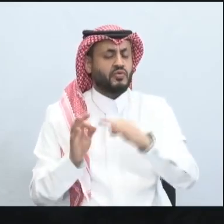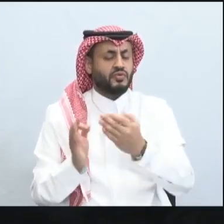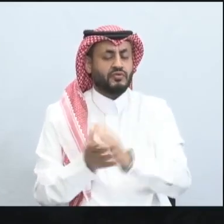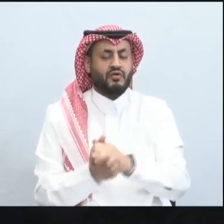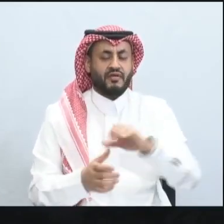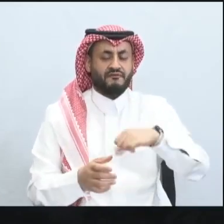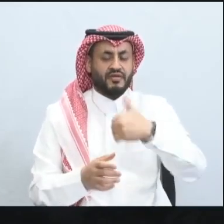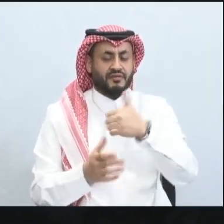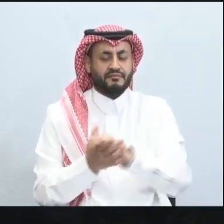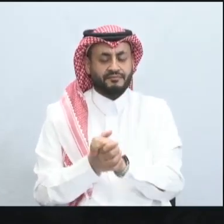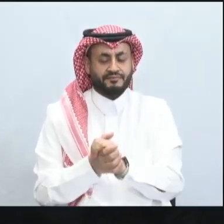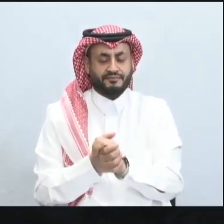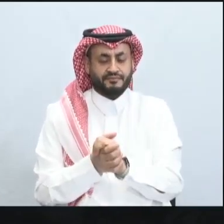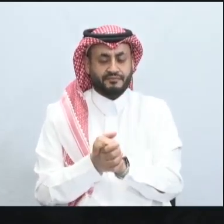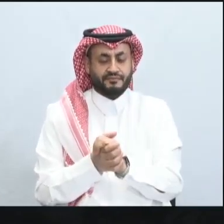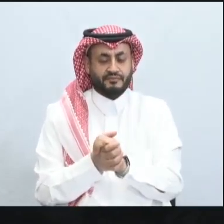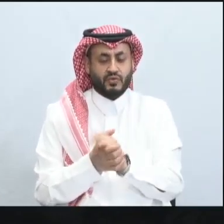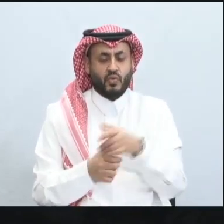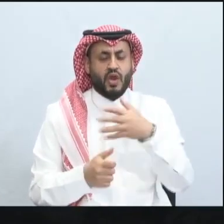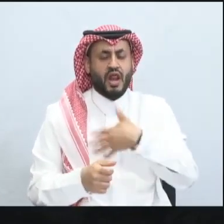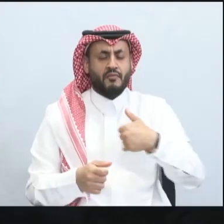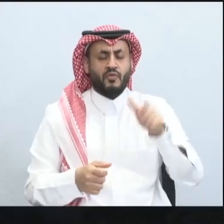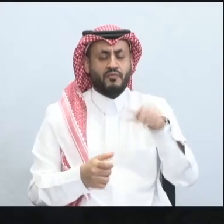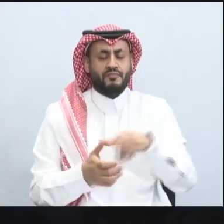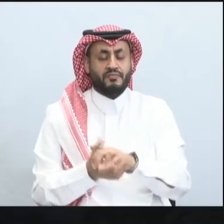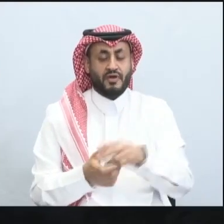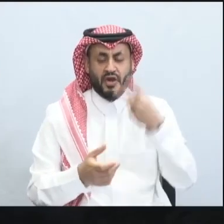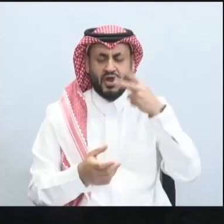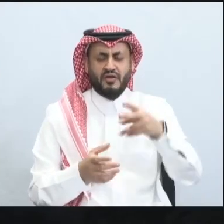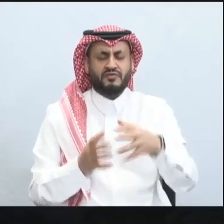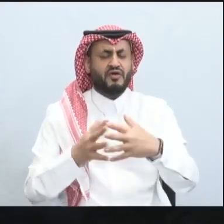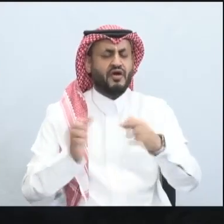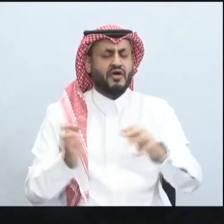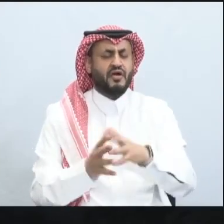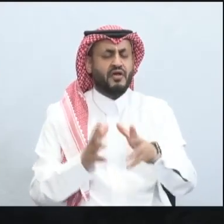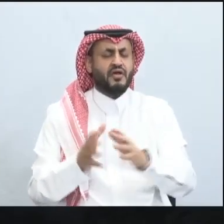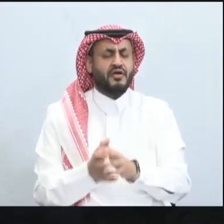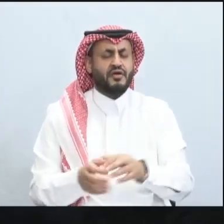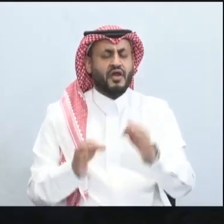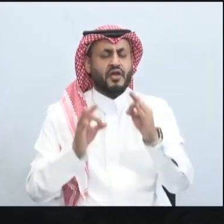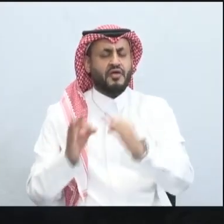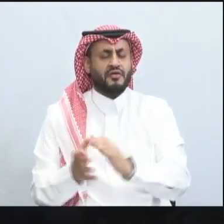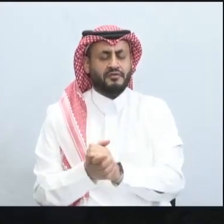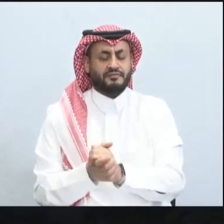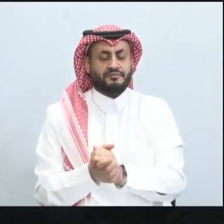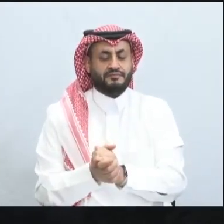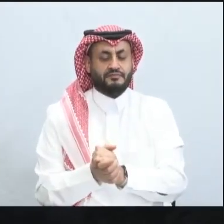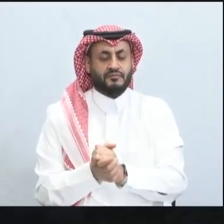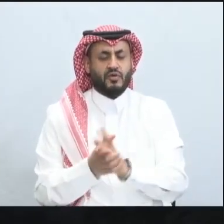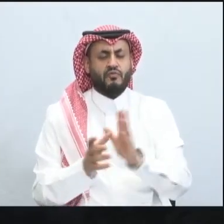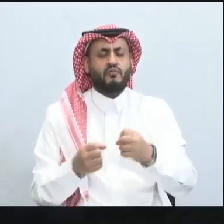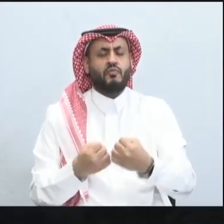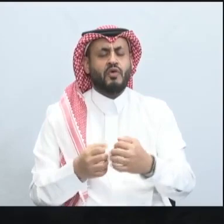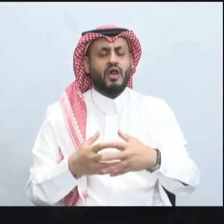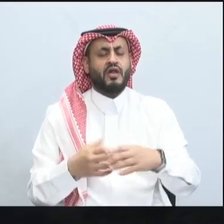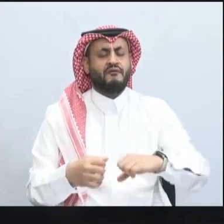فضلها يضا المؤمن لما يتامل الى معاني هذه الايات يجد فيها الفضل